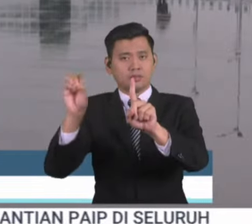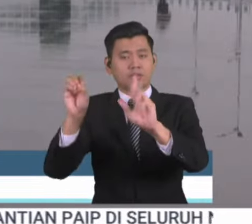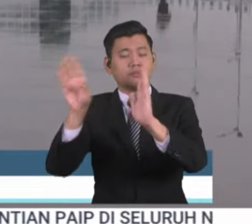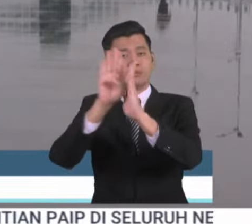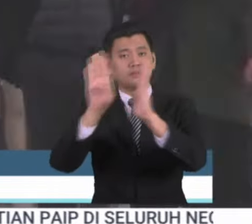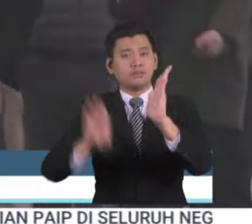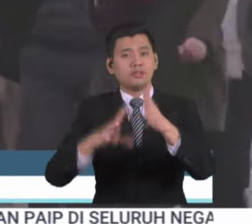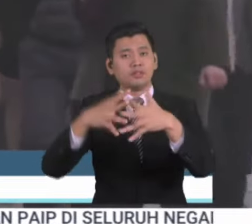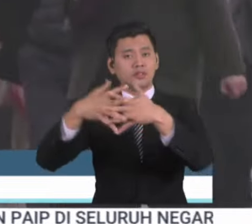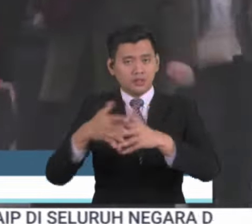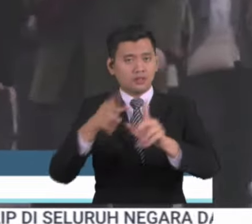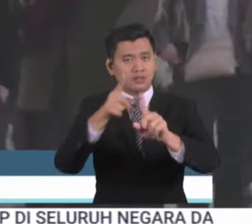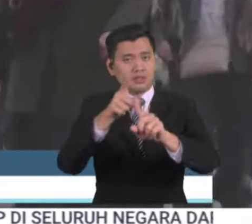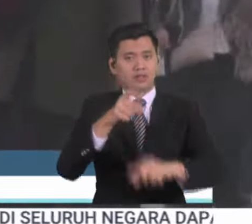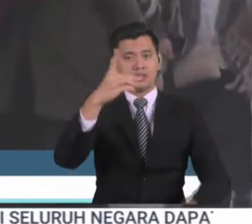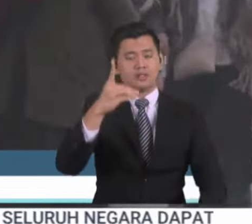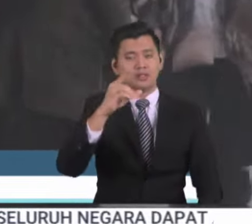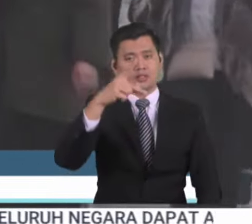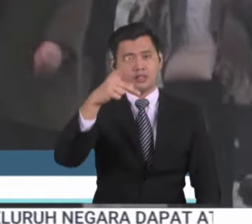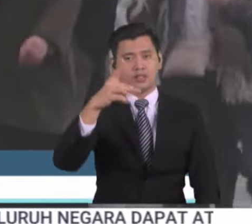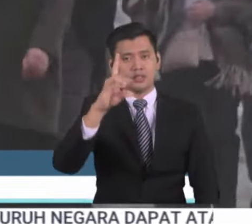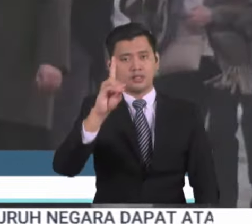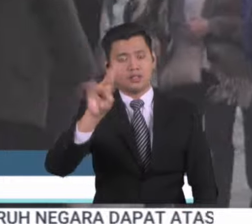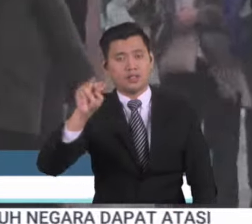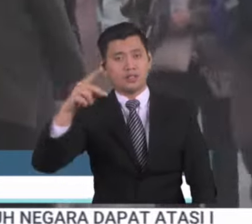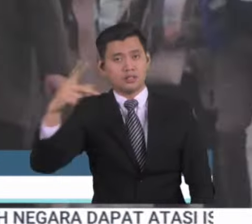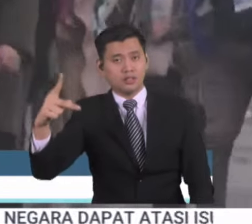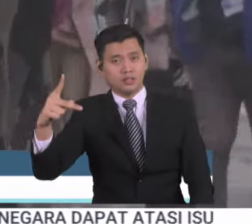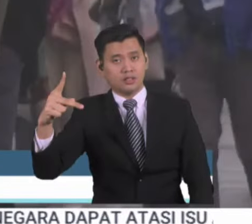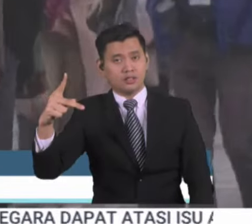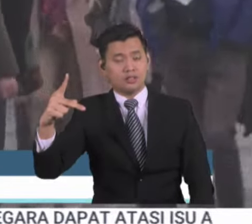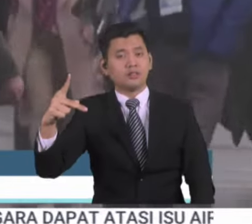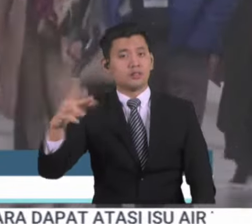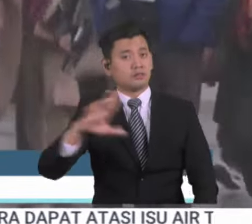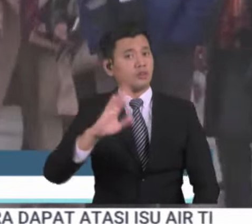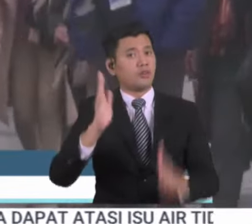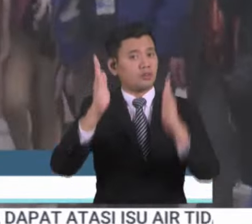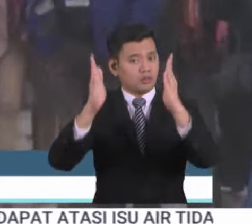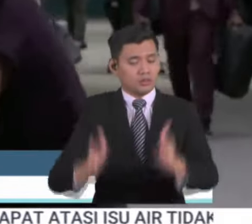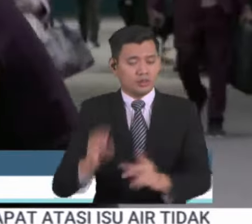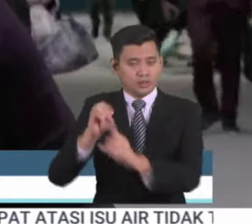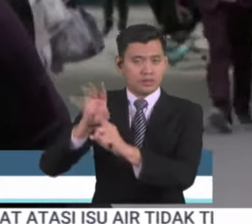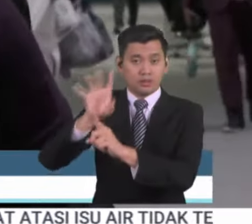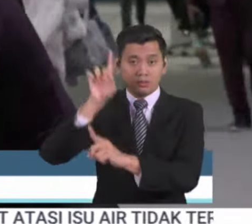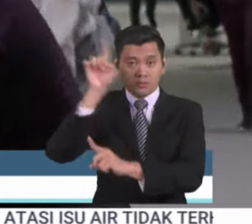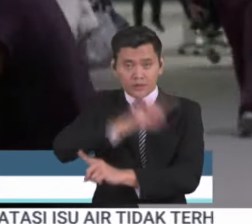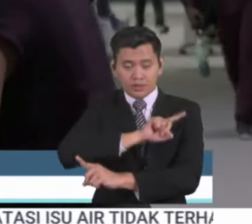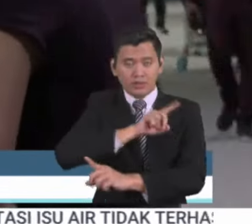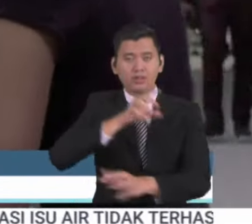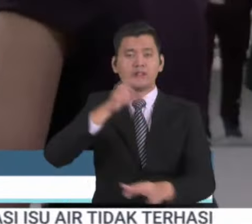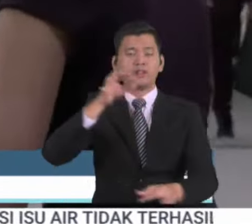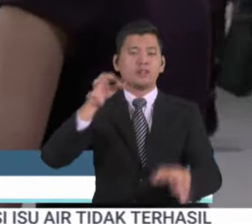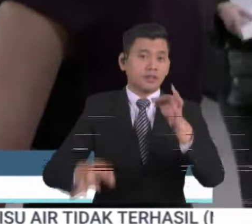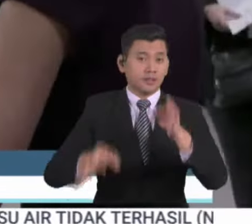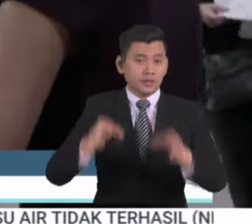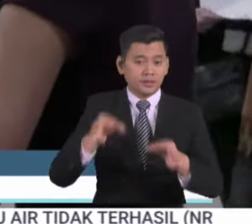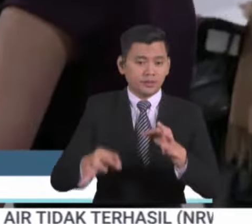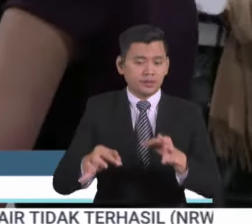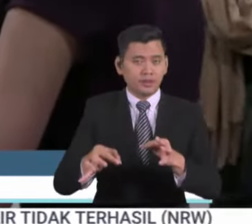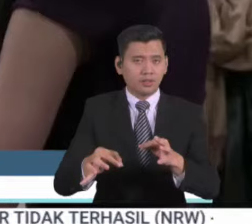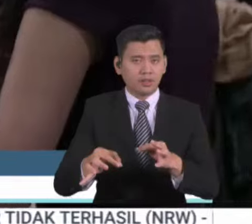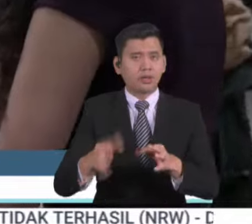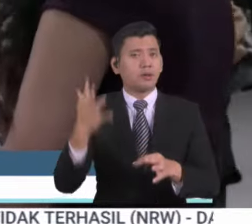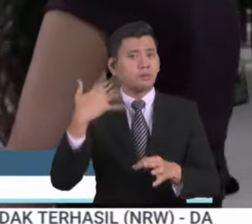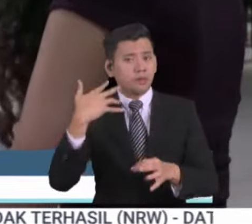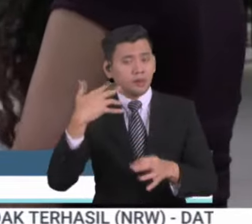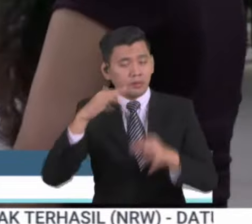$130 bilion daripada KDNK menjelang 2050. Sebahagian besar penduduk berdepan kesan buruk jika